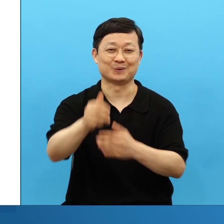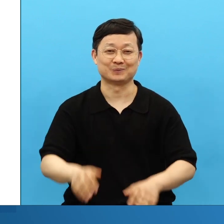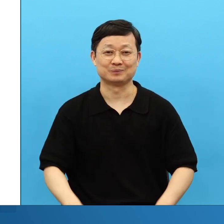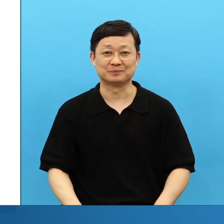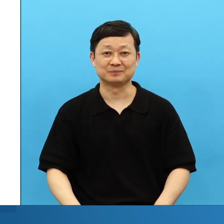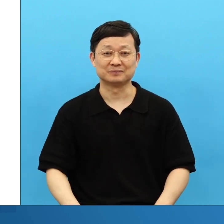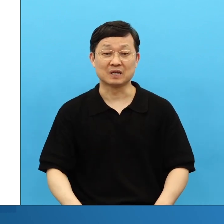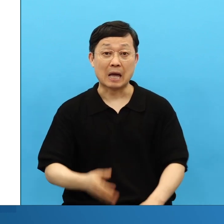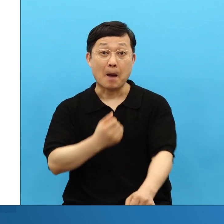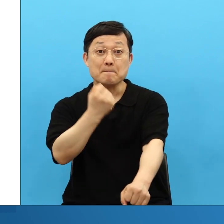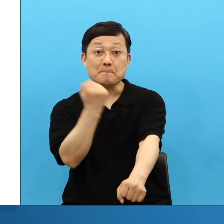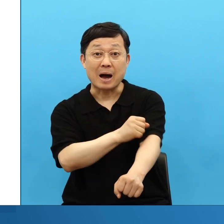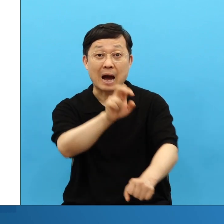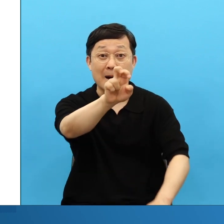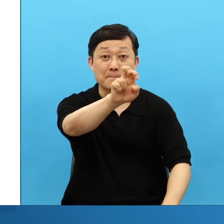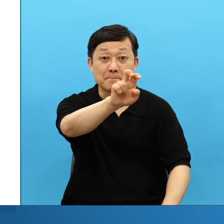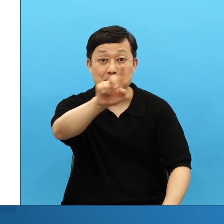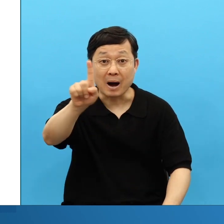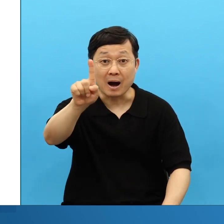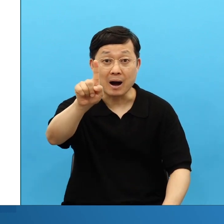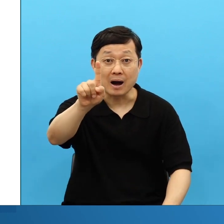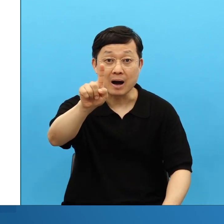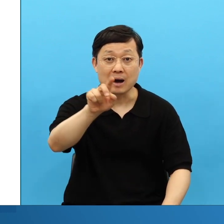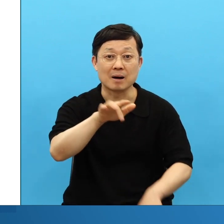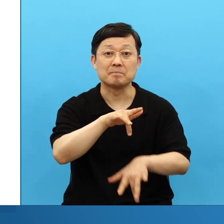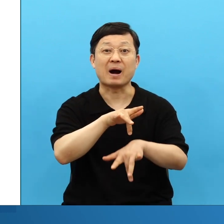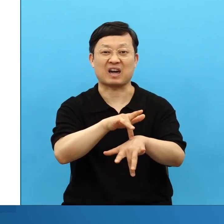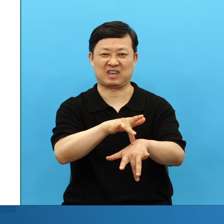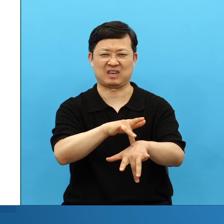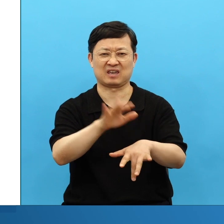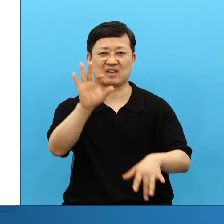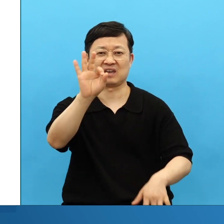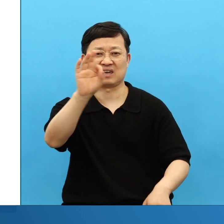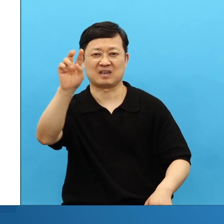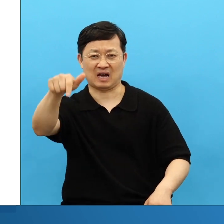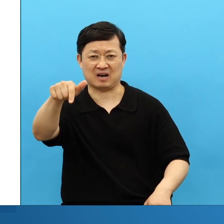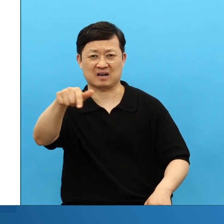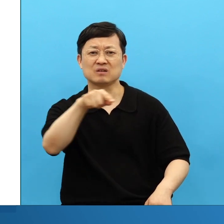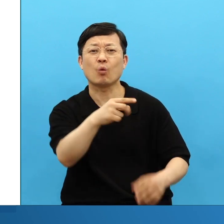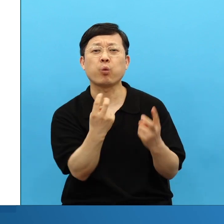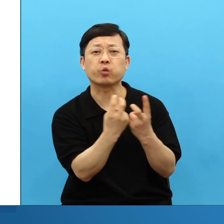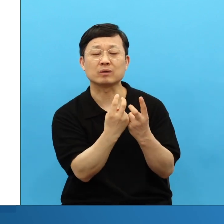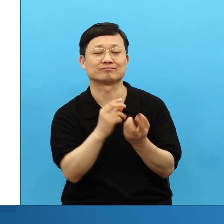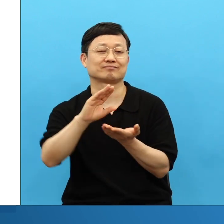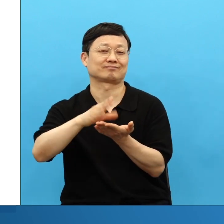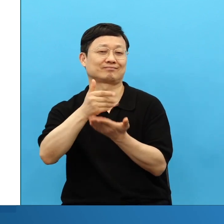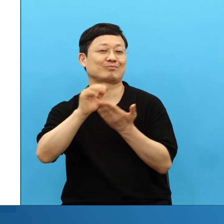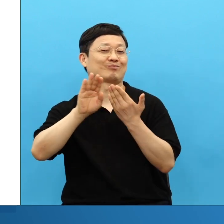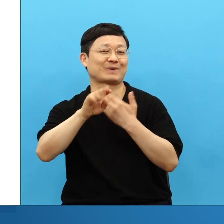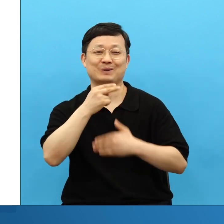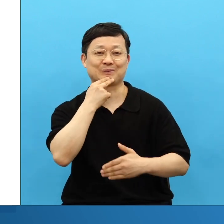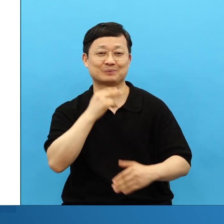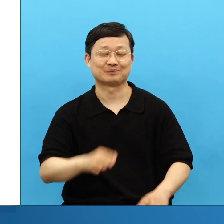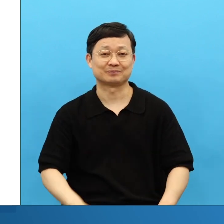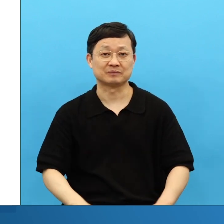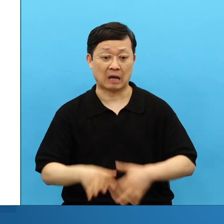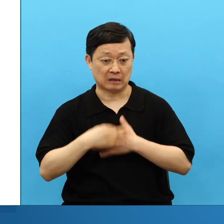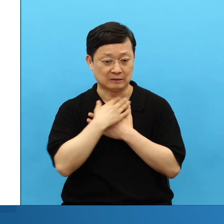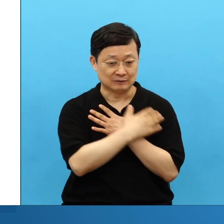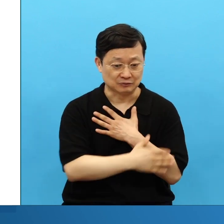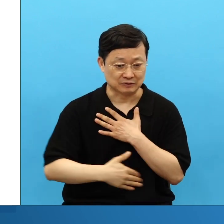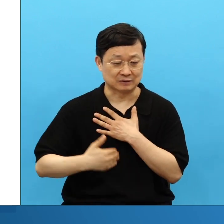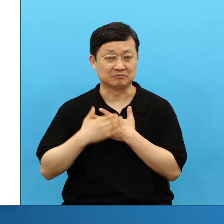병이라 그래가지고 마약이. 그러면 우리는 답은 그리스도잖아요. 결국은 하나님 떠나서 육신 중심으로 사니까 내 몸